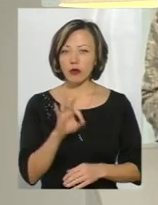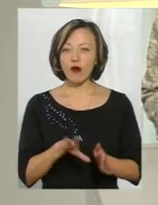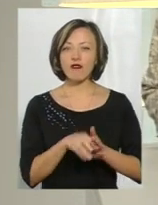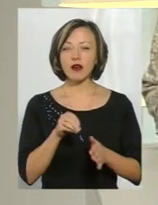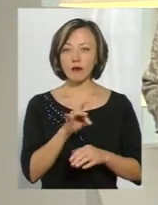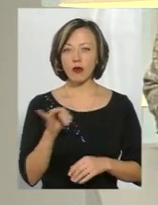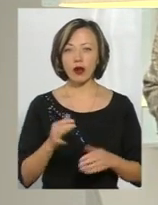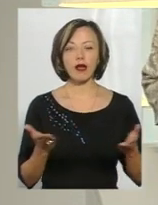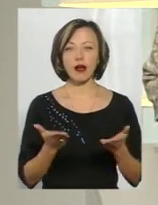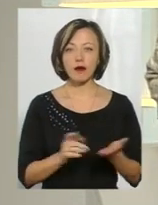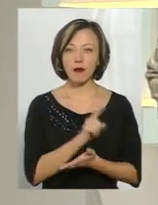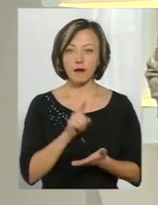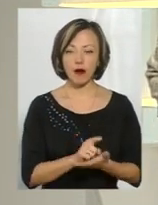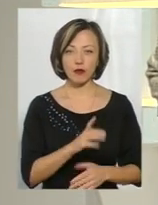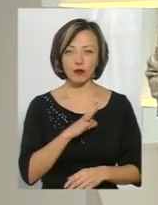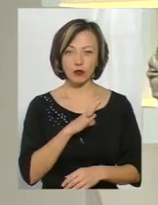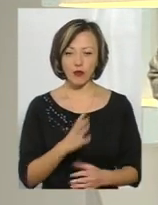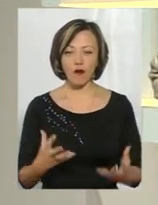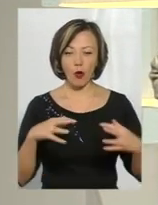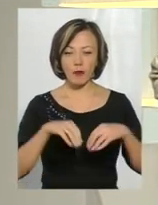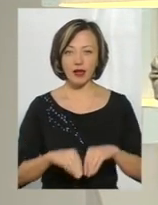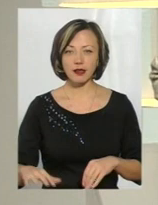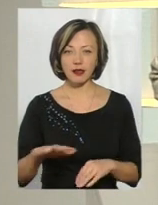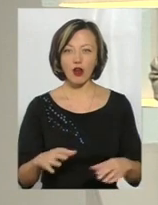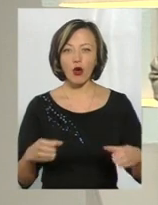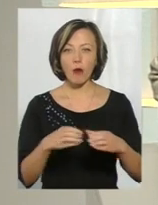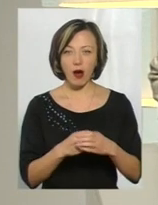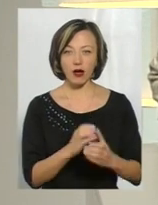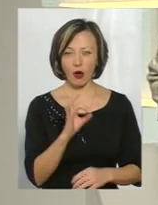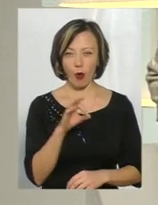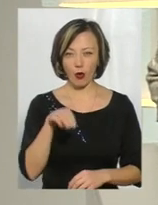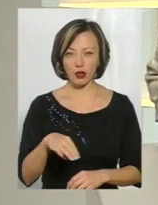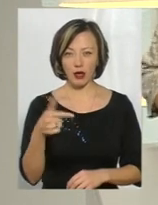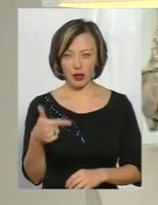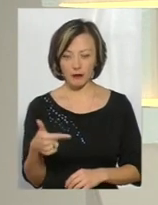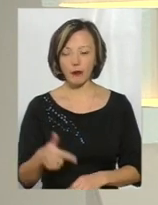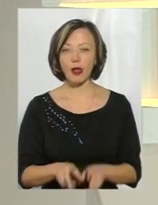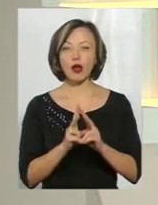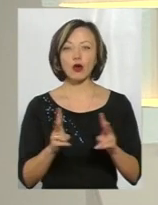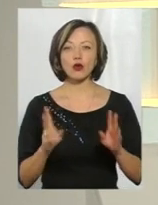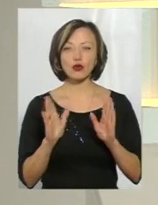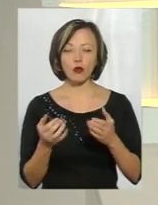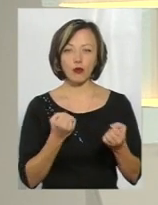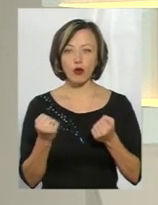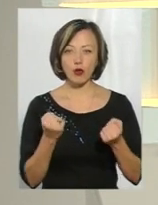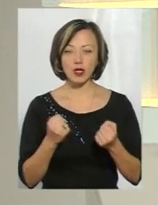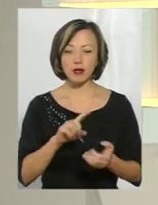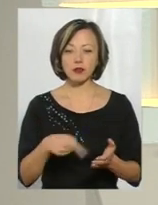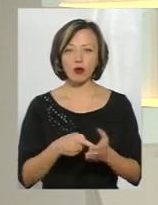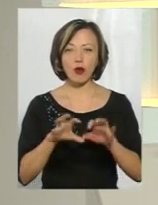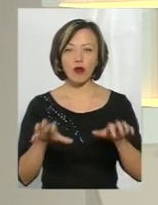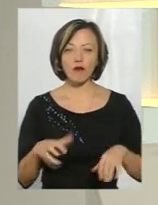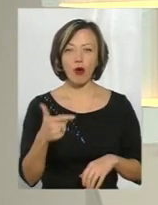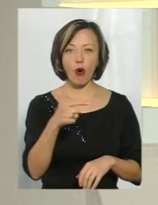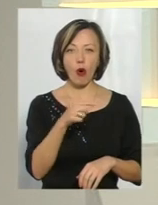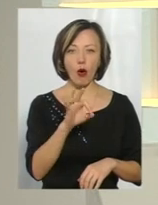вони мають бути в об'єднаних тергромадах, хто боротиметься за крісло міського голови в